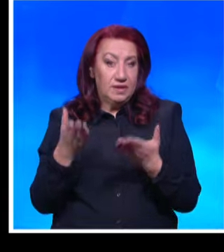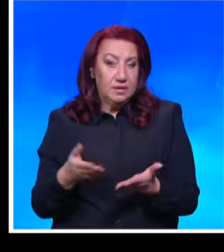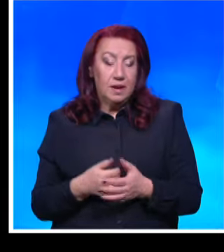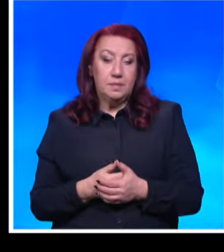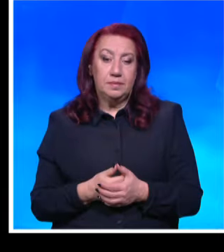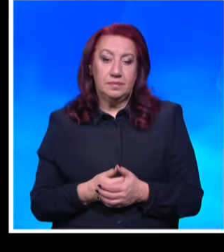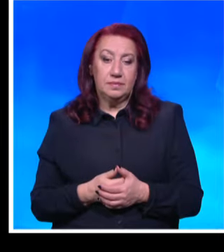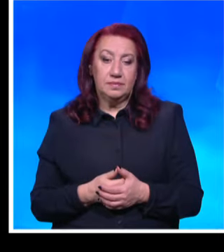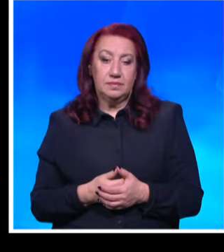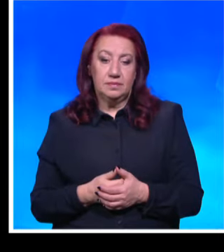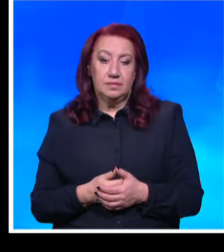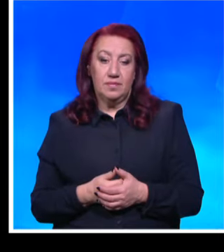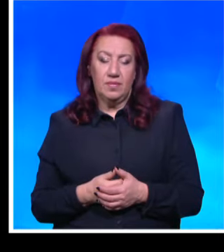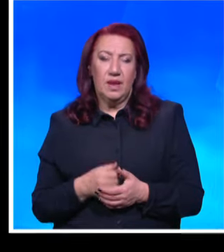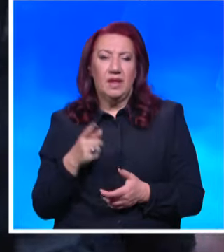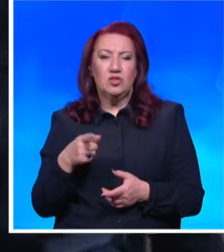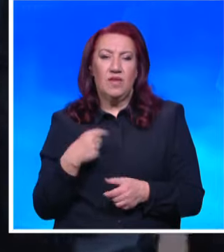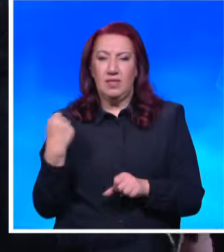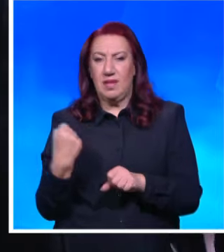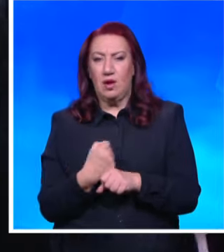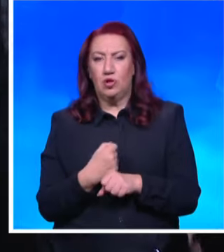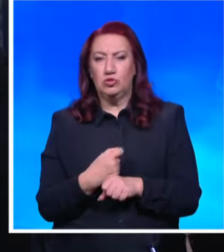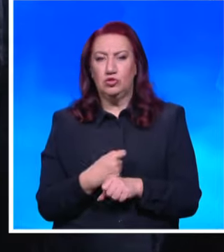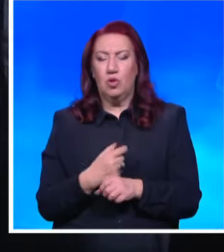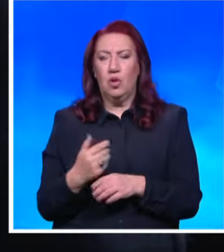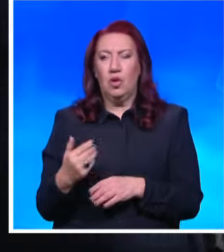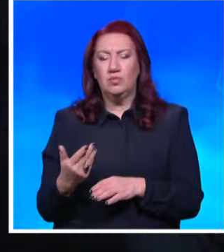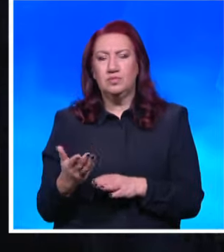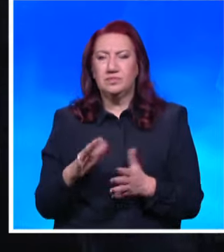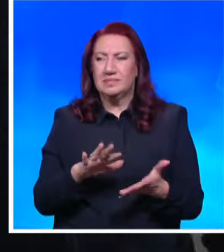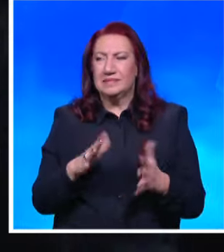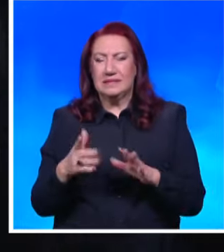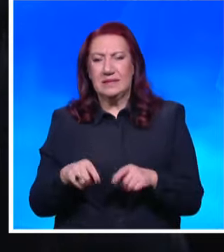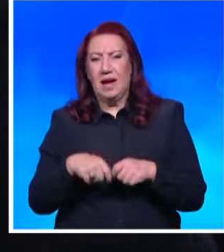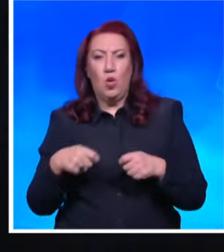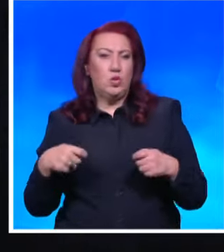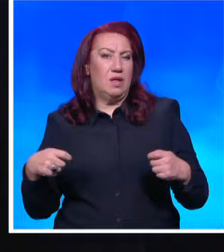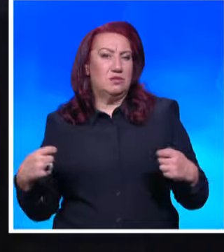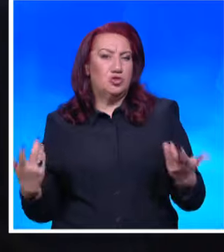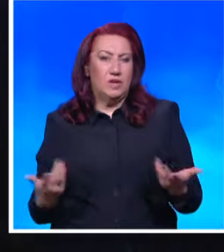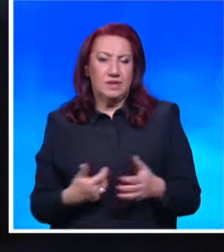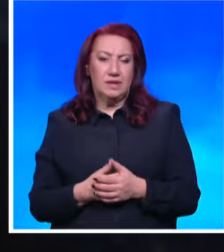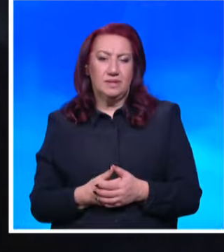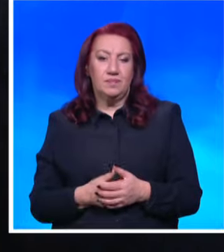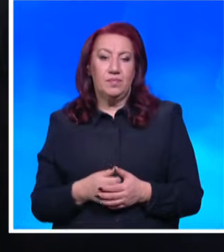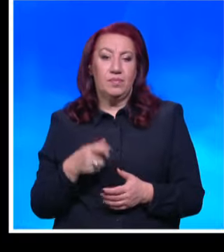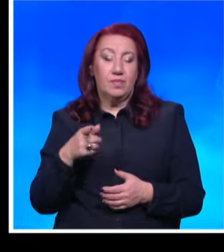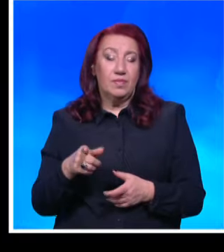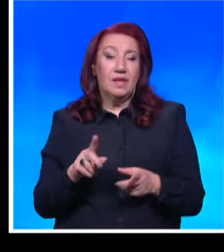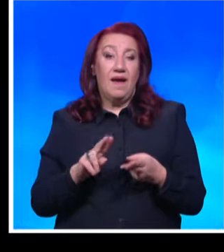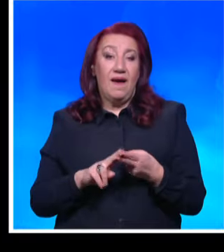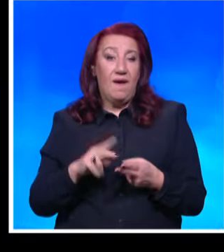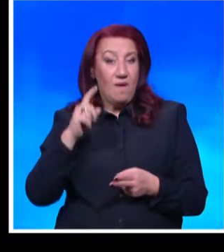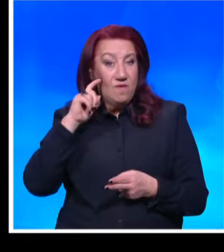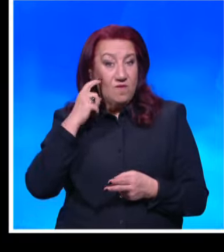просто едно разтакаване. За сега версиите на Семерджиев относно случилото се променят няколко пъти. И